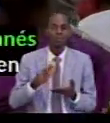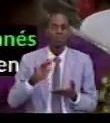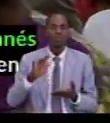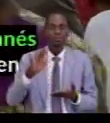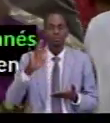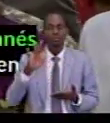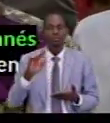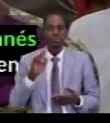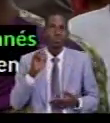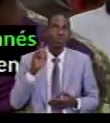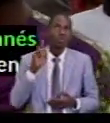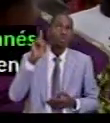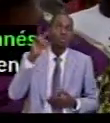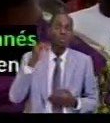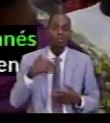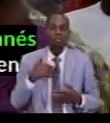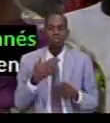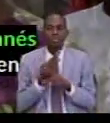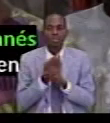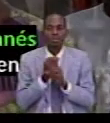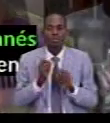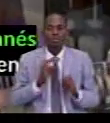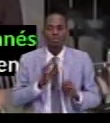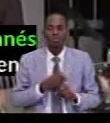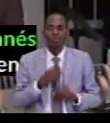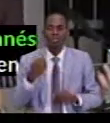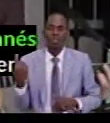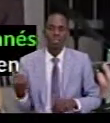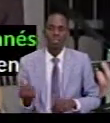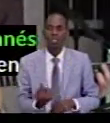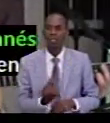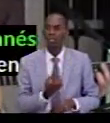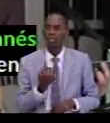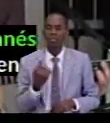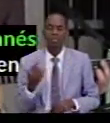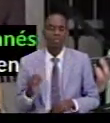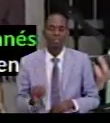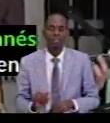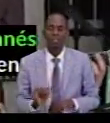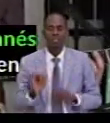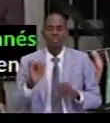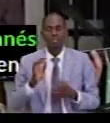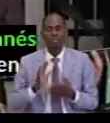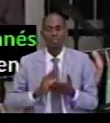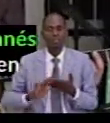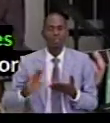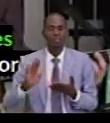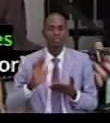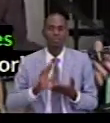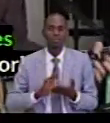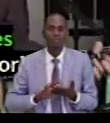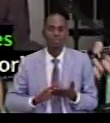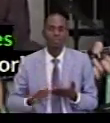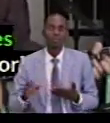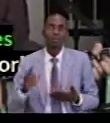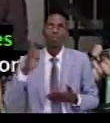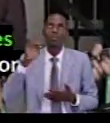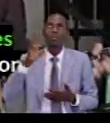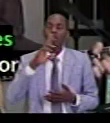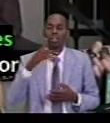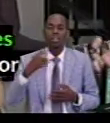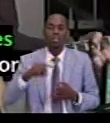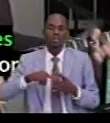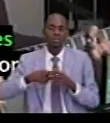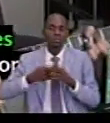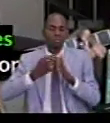Tu nous as rachetés, as toujours pardonné. Tu es